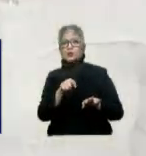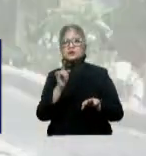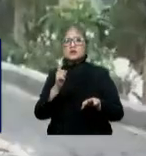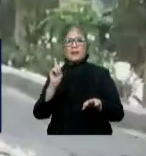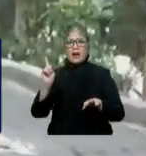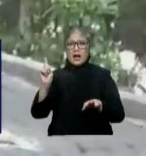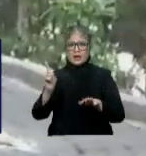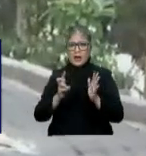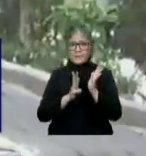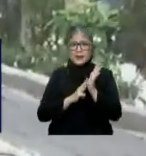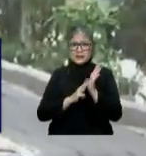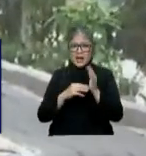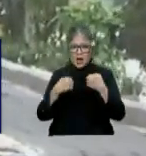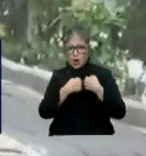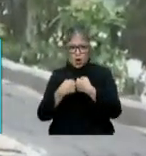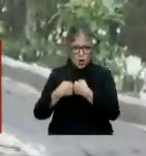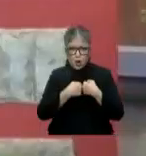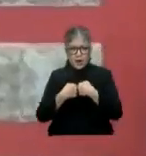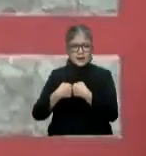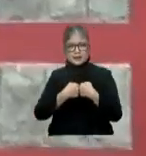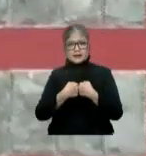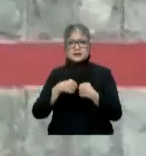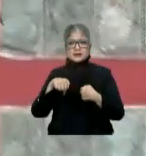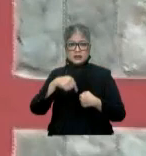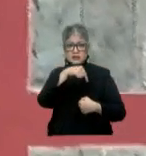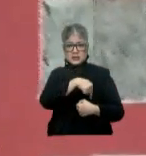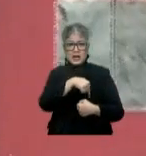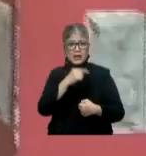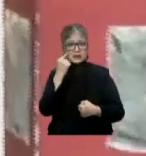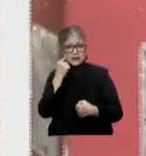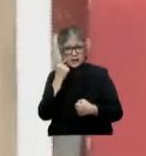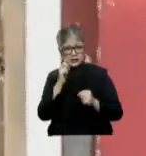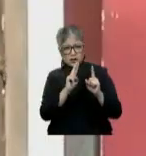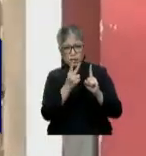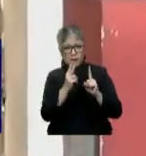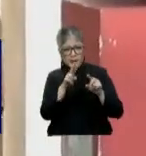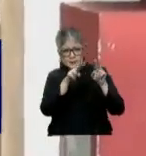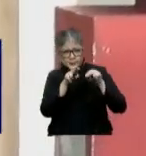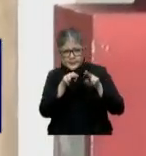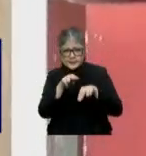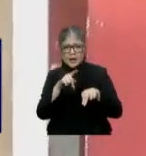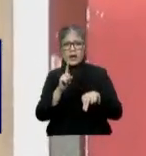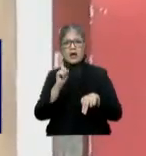itu. Hingga kini 12 orang saksi masih diperiksa, diantaranya murid teman sekelas korban, kepala sekolah,